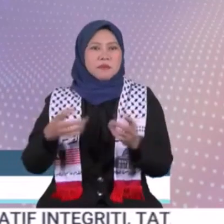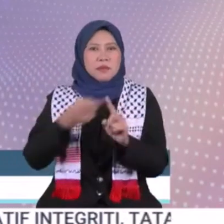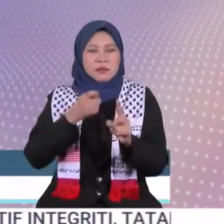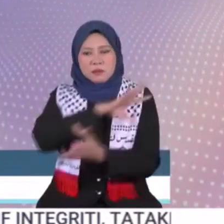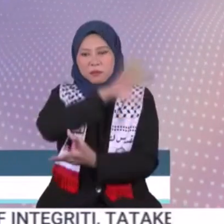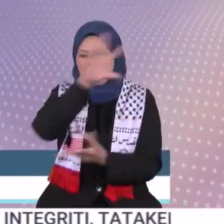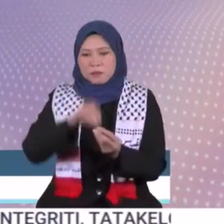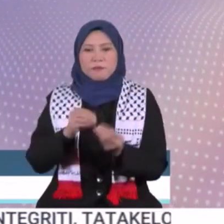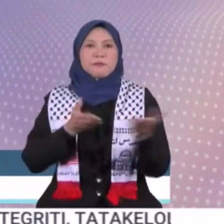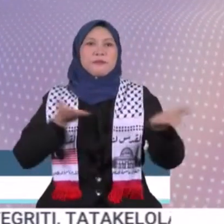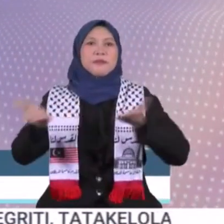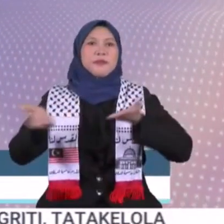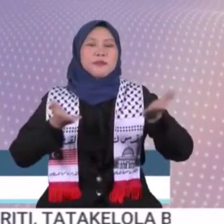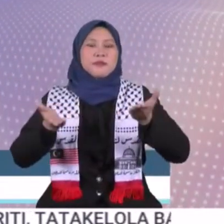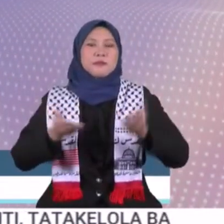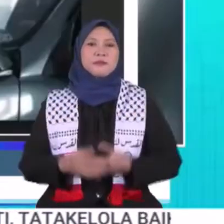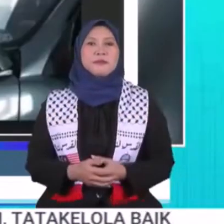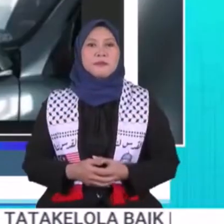keseluruhan